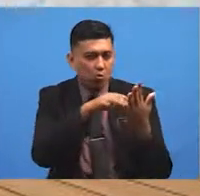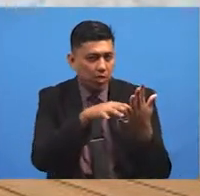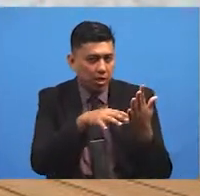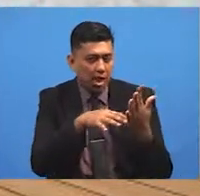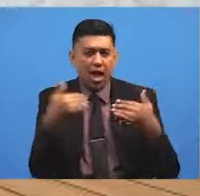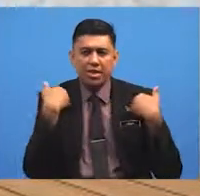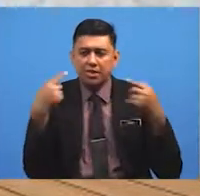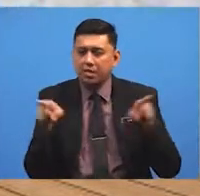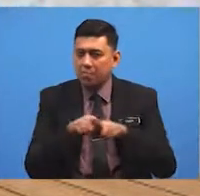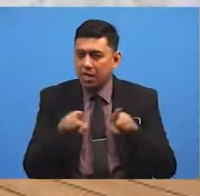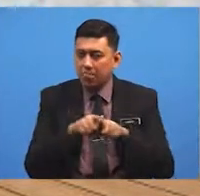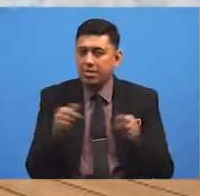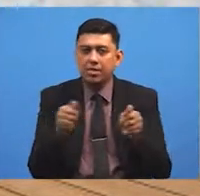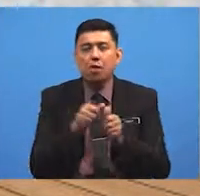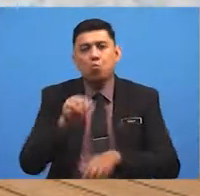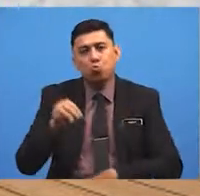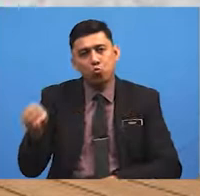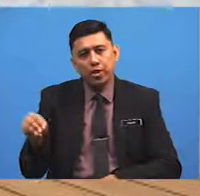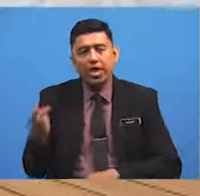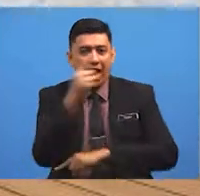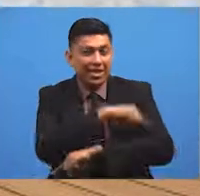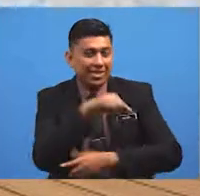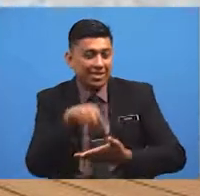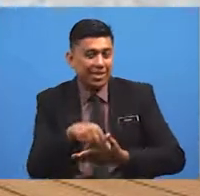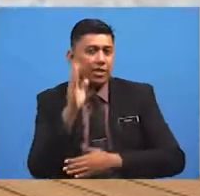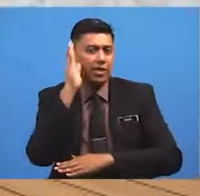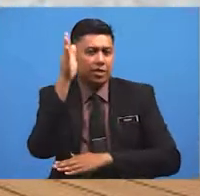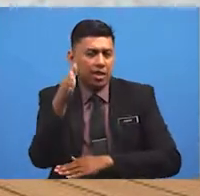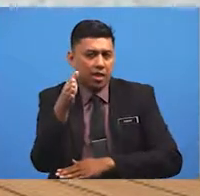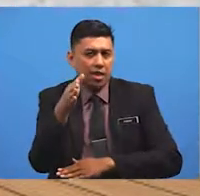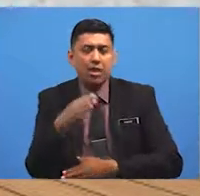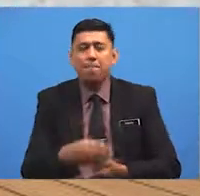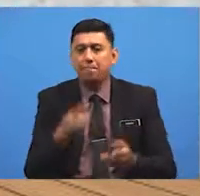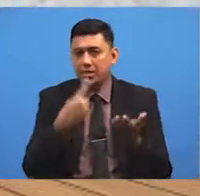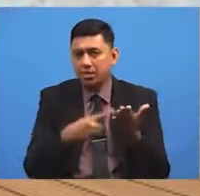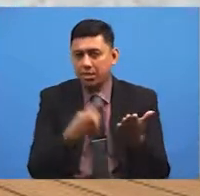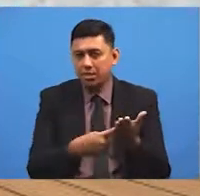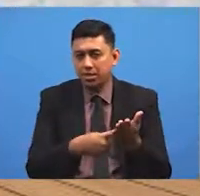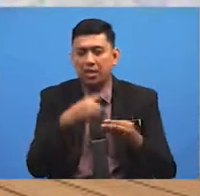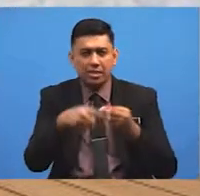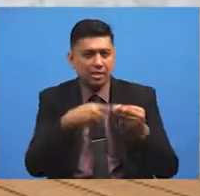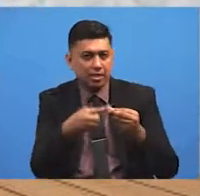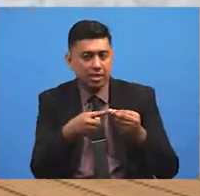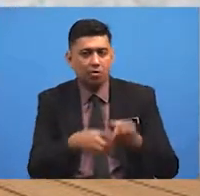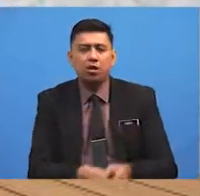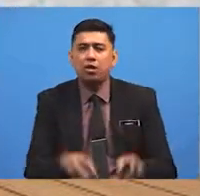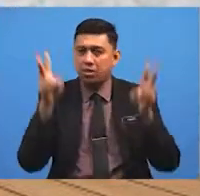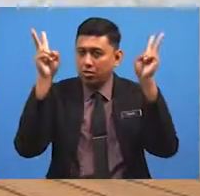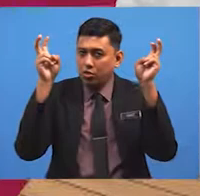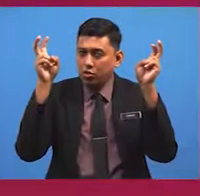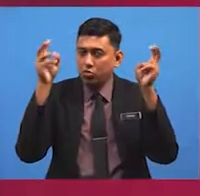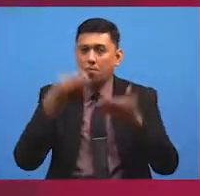ada bersama dengan murid-murid hari ini kita akan membincangkan berkaitan dengan baju